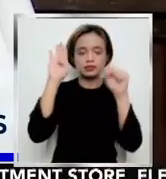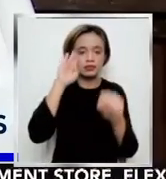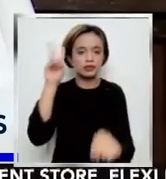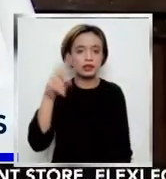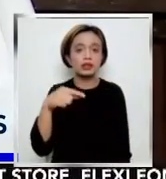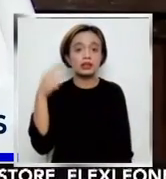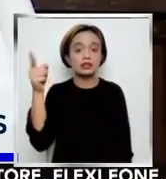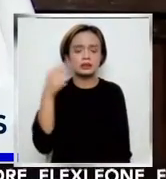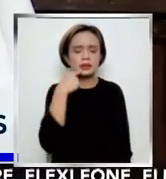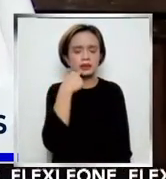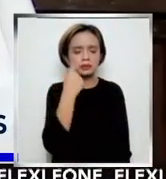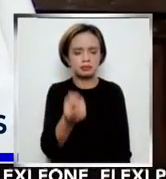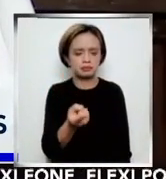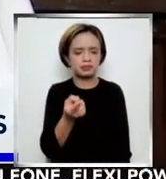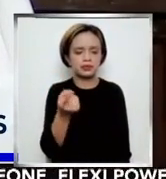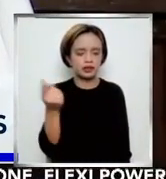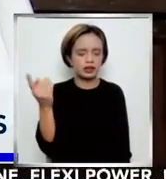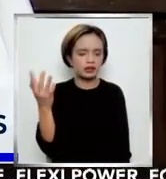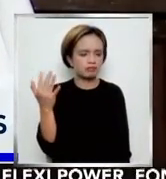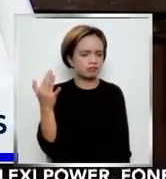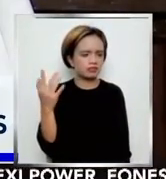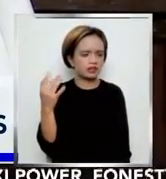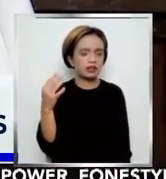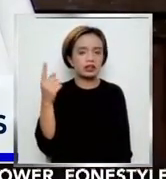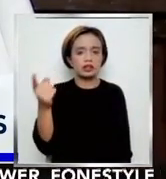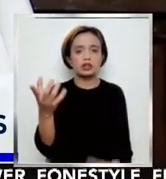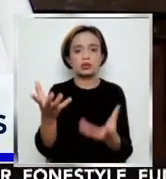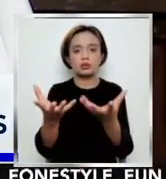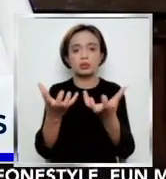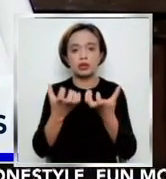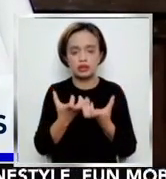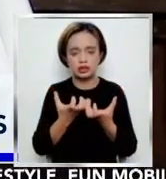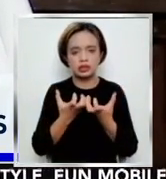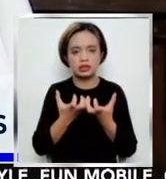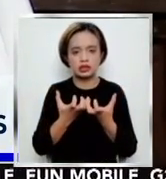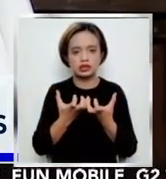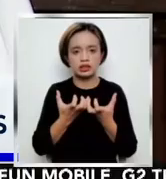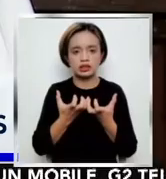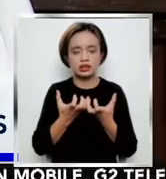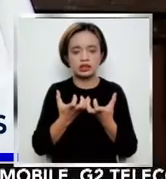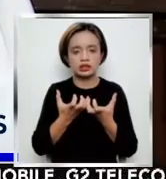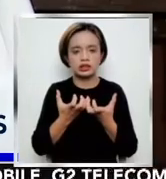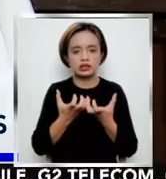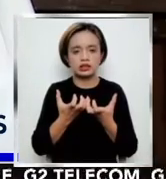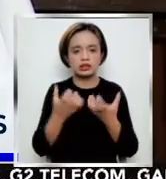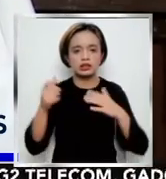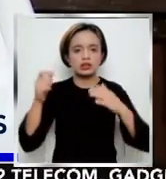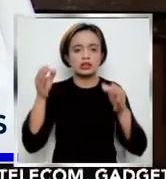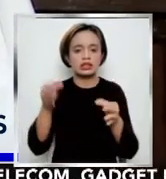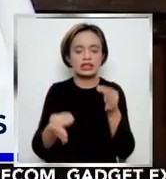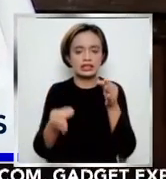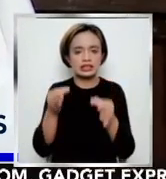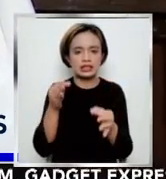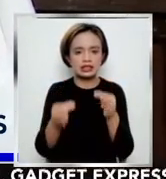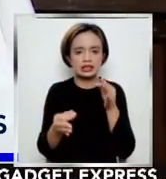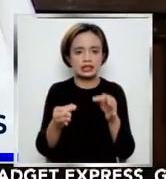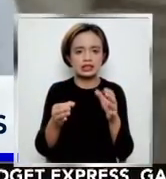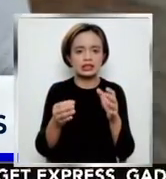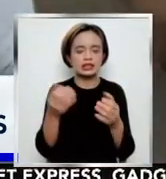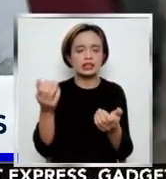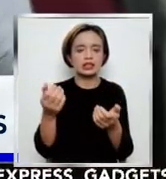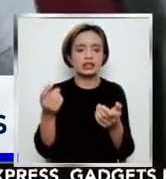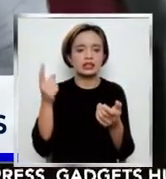pronouncements na he want a compassionate justice under his administration, we can ask